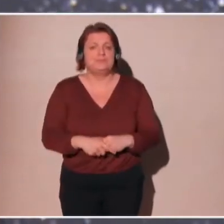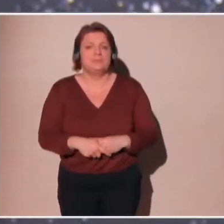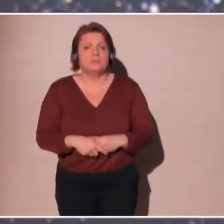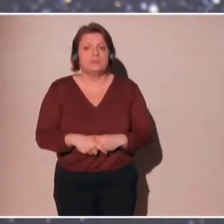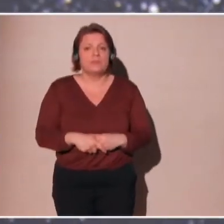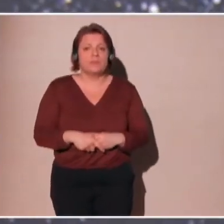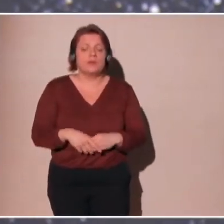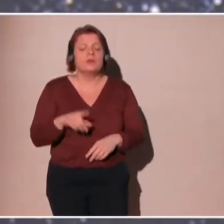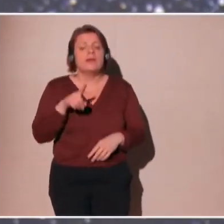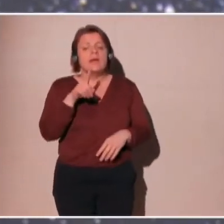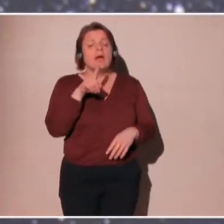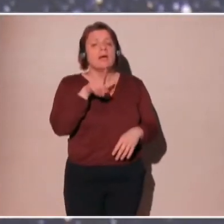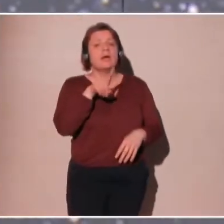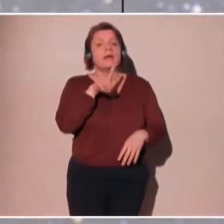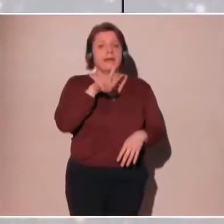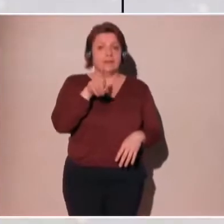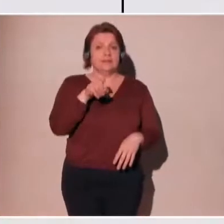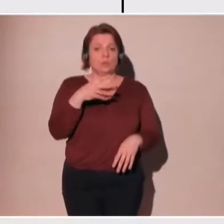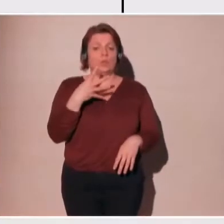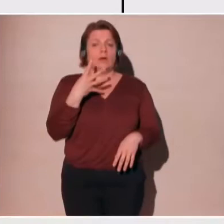Alors, voyons la question 4.